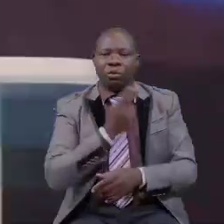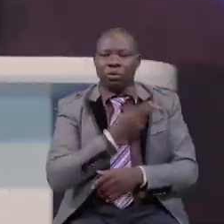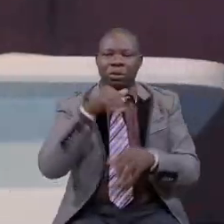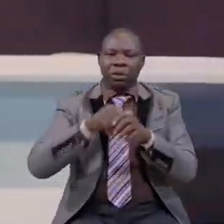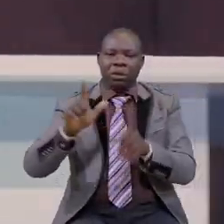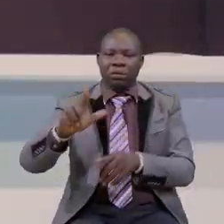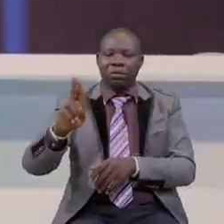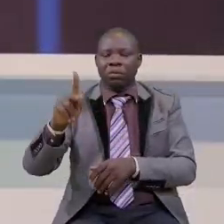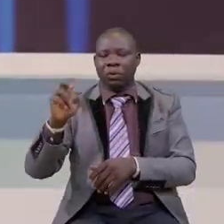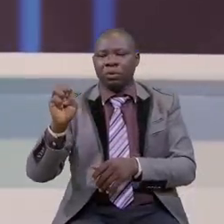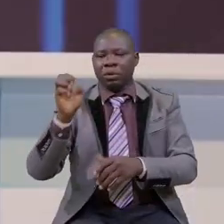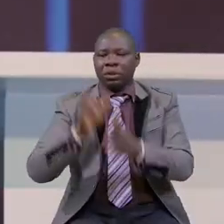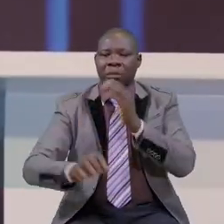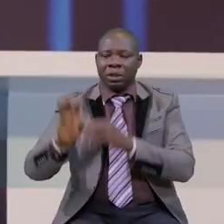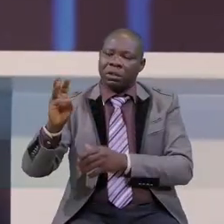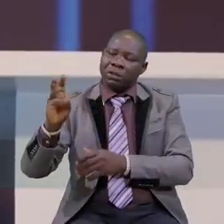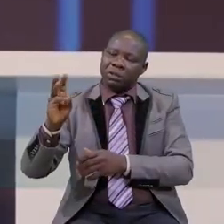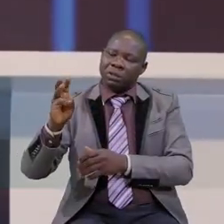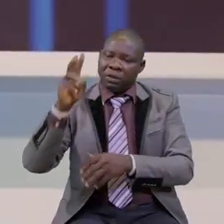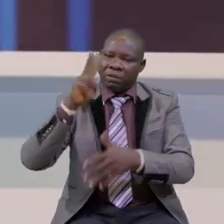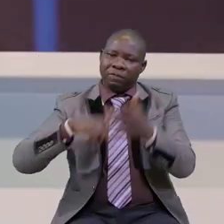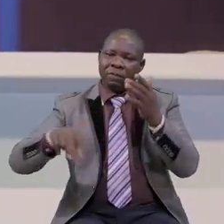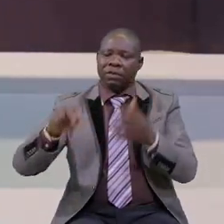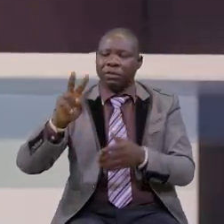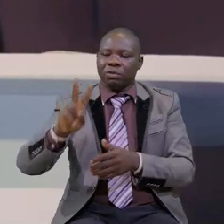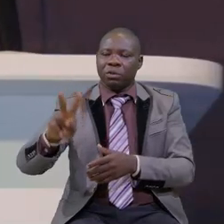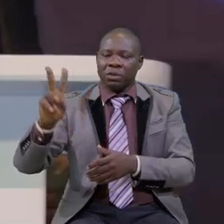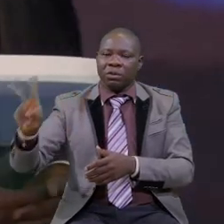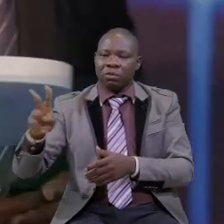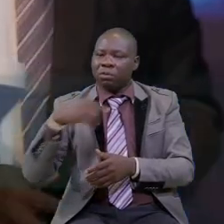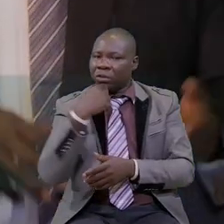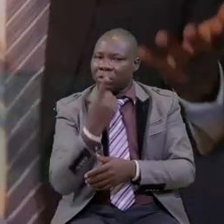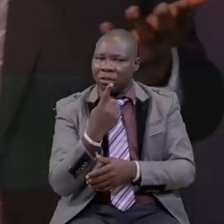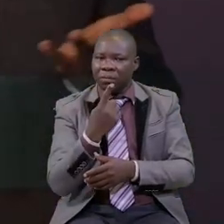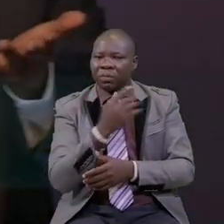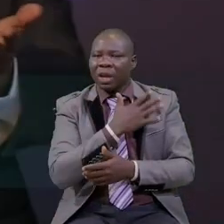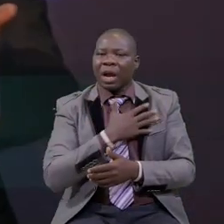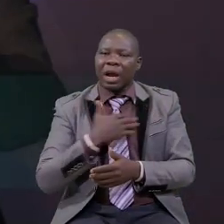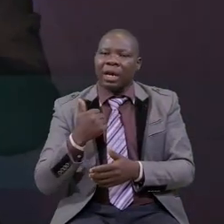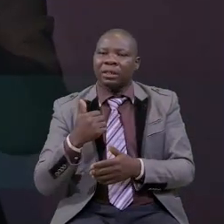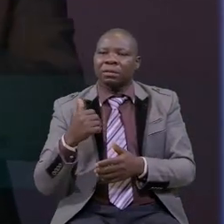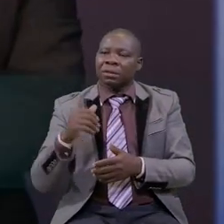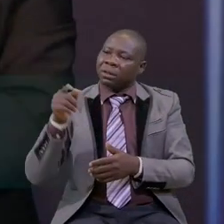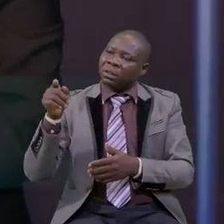au chapitre 16, je vous lis le verset 22, Luc 16, 22. Il dit,